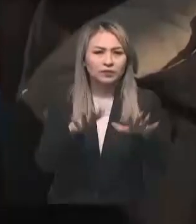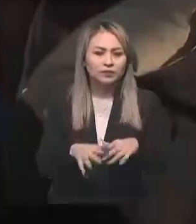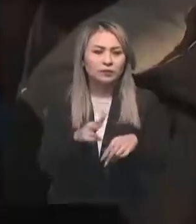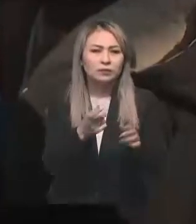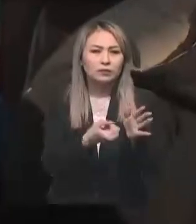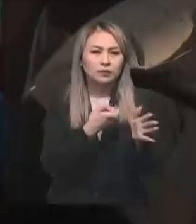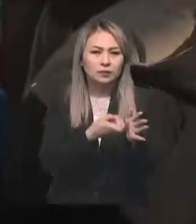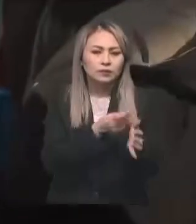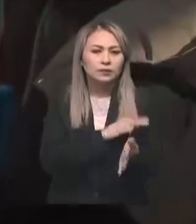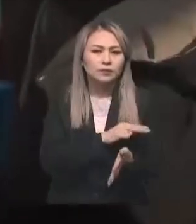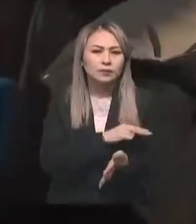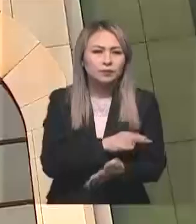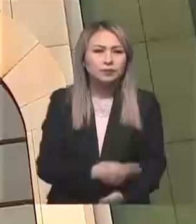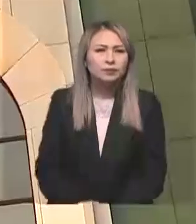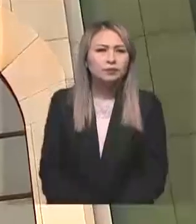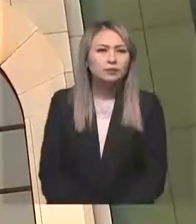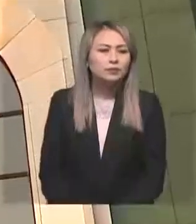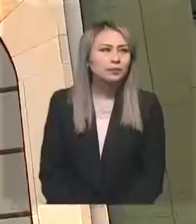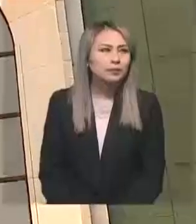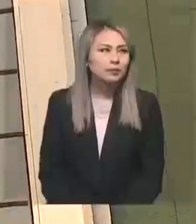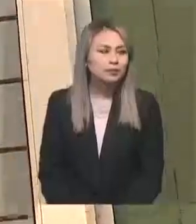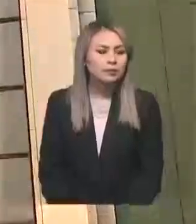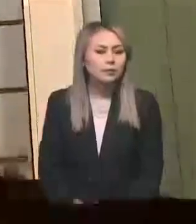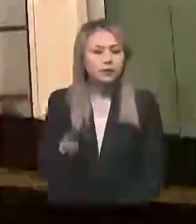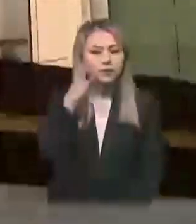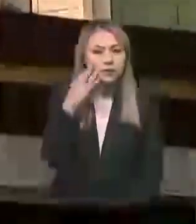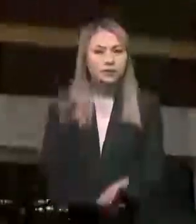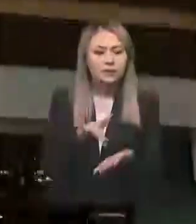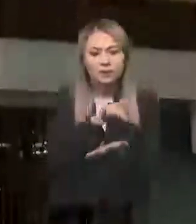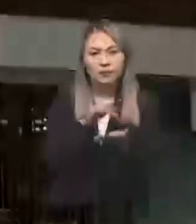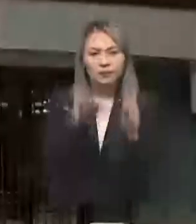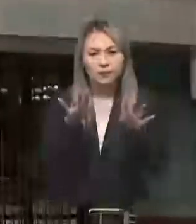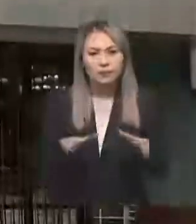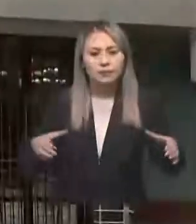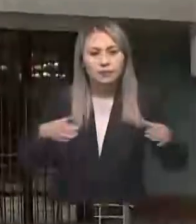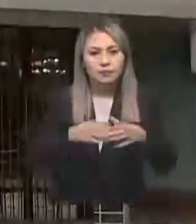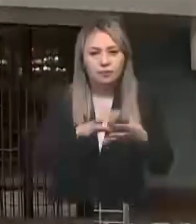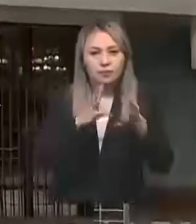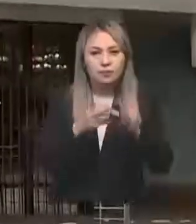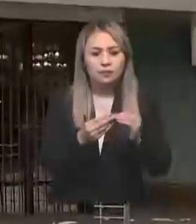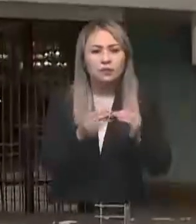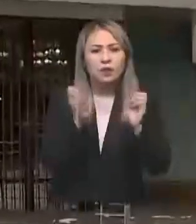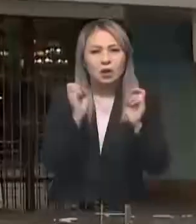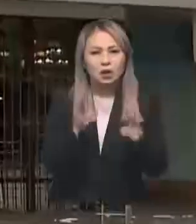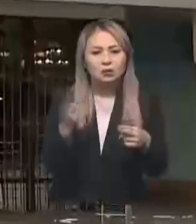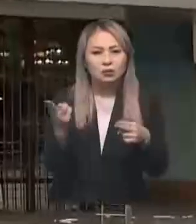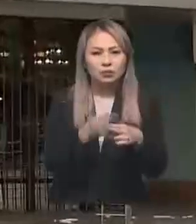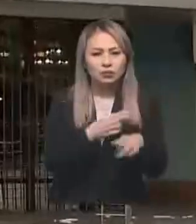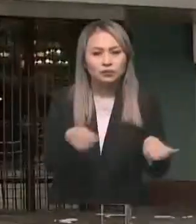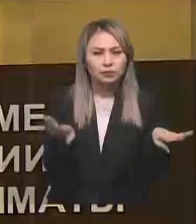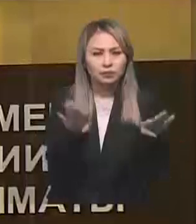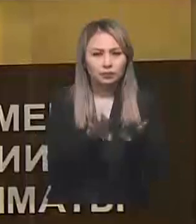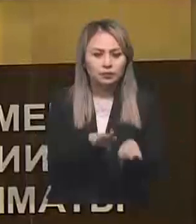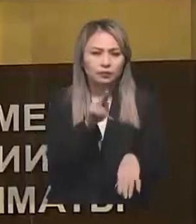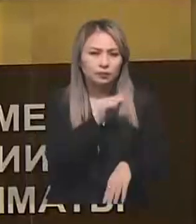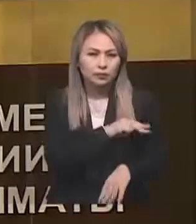тергеу жұмыстарын жүргізуде. Алматы қалалық полиция департаменті балалардың өмірі мен денсаулығына қауіпсіздігін қамтамасыз ету бойынша